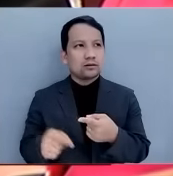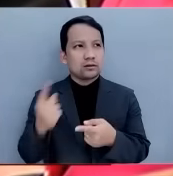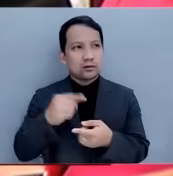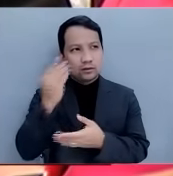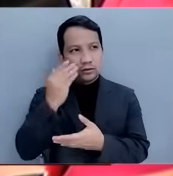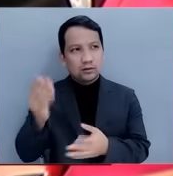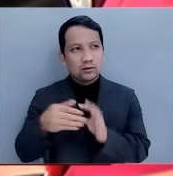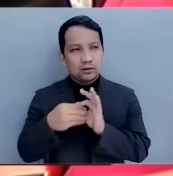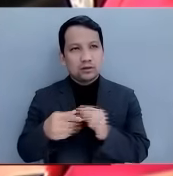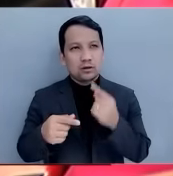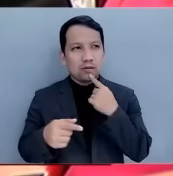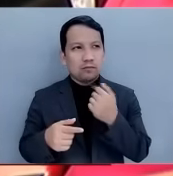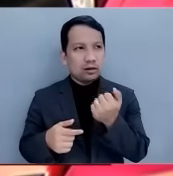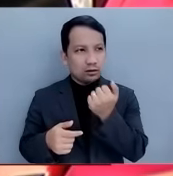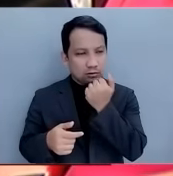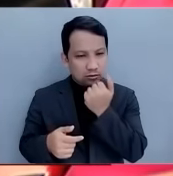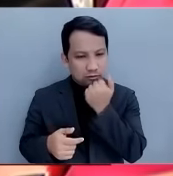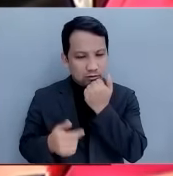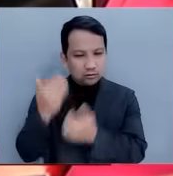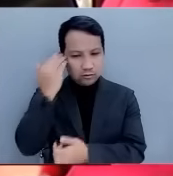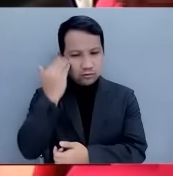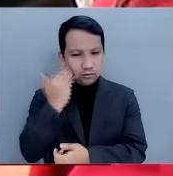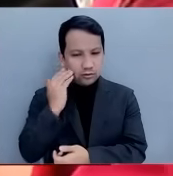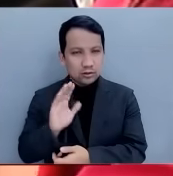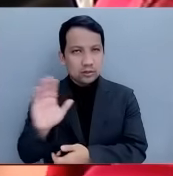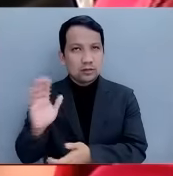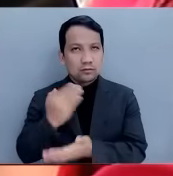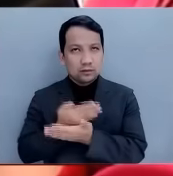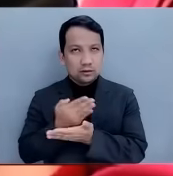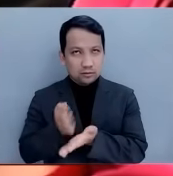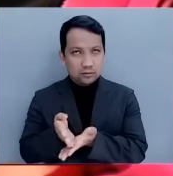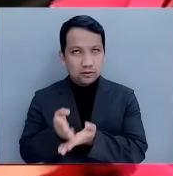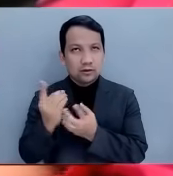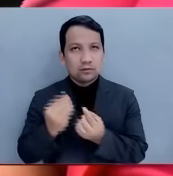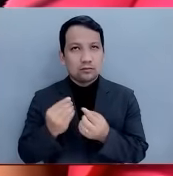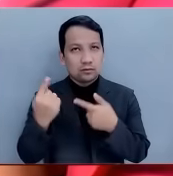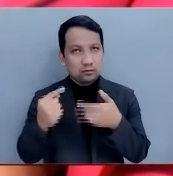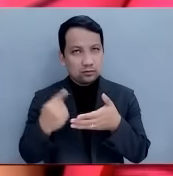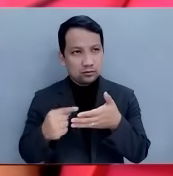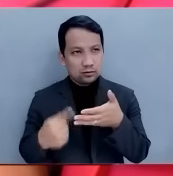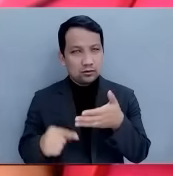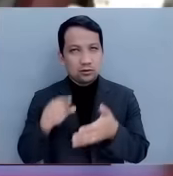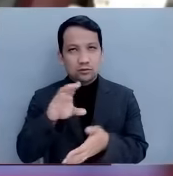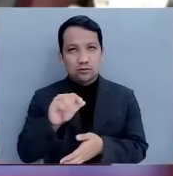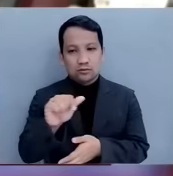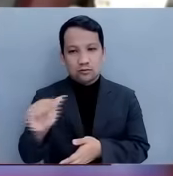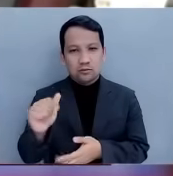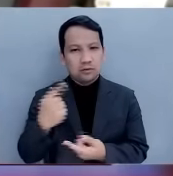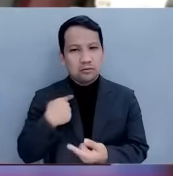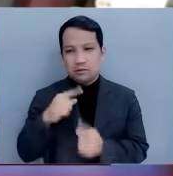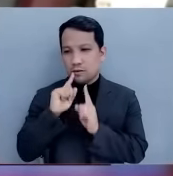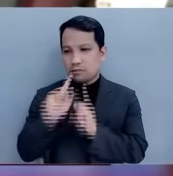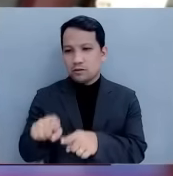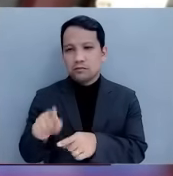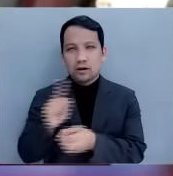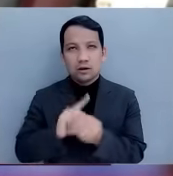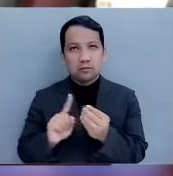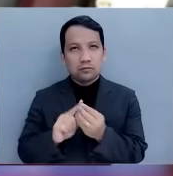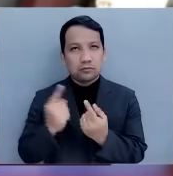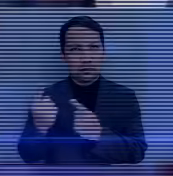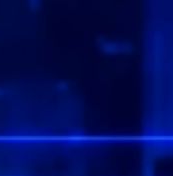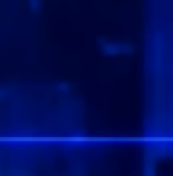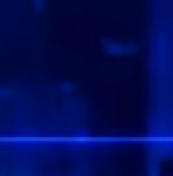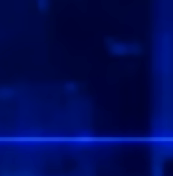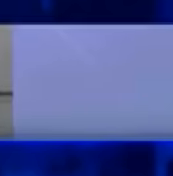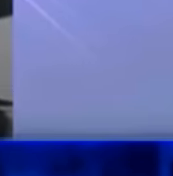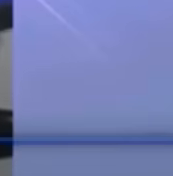mga napunang mali o kulang sa kanilang budget base sa ginawang audit ng COA. Wala pang pahayag ang COA kaugnay dito.